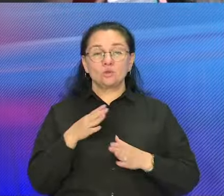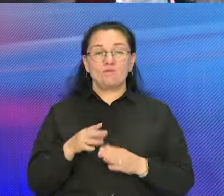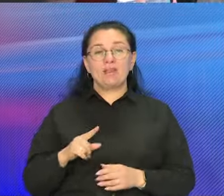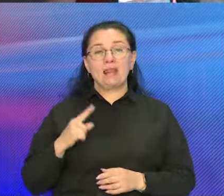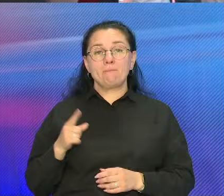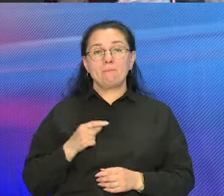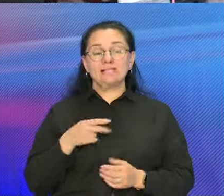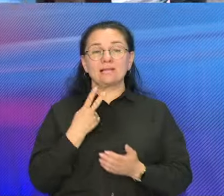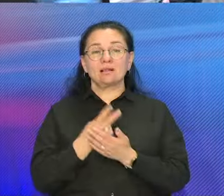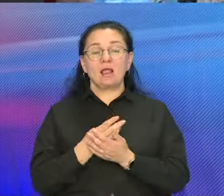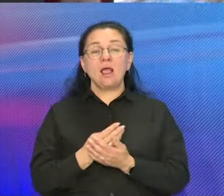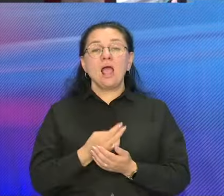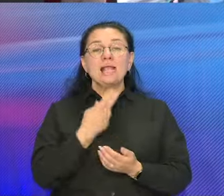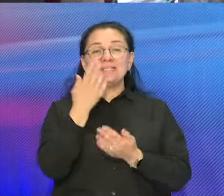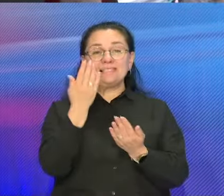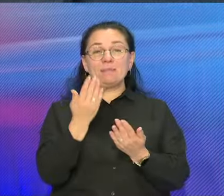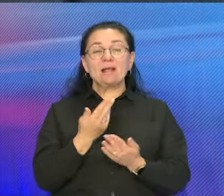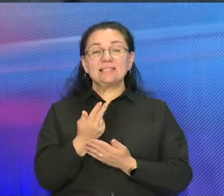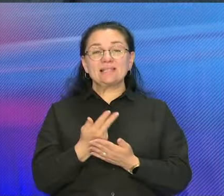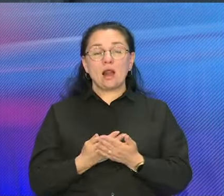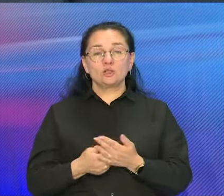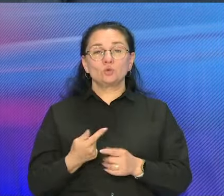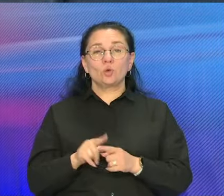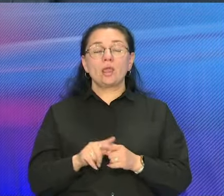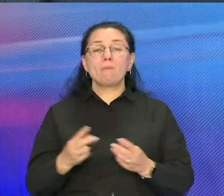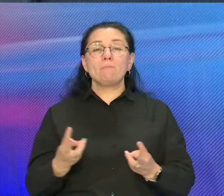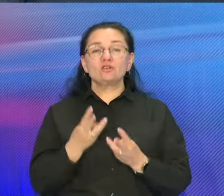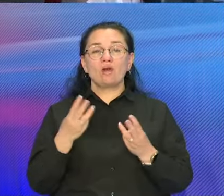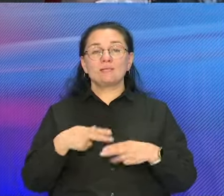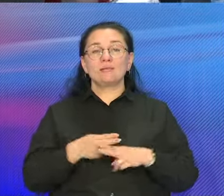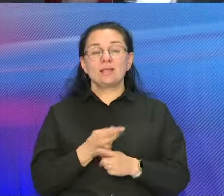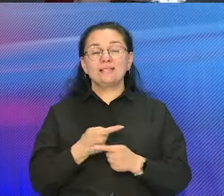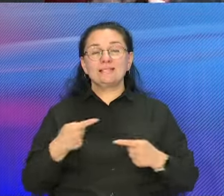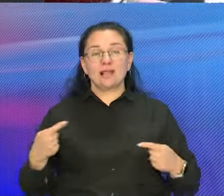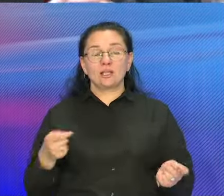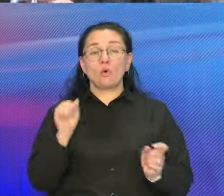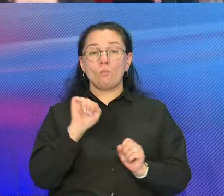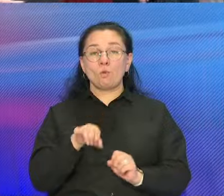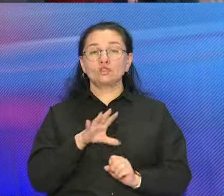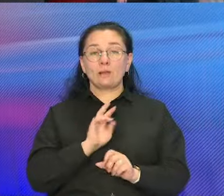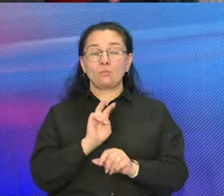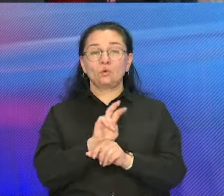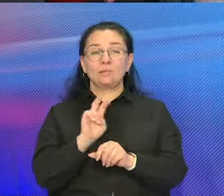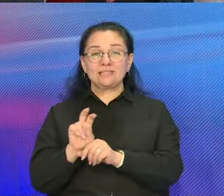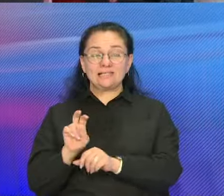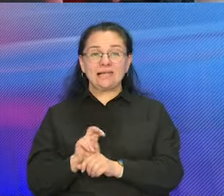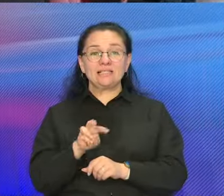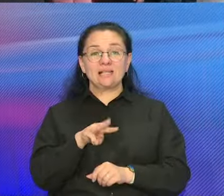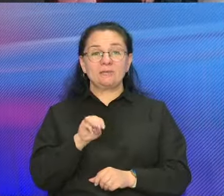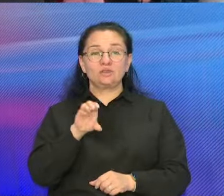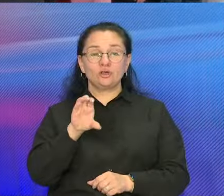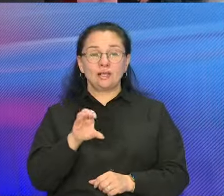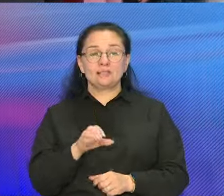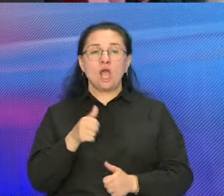Демонстрацию пожарно-аварийной спасательной техники Также можно будет посетить и подразделения МЧС Конкурсы,